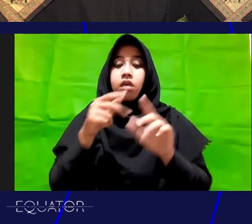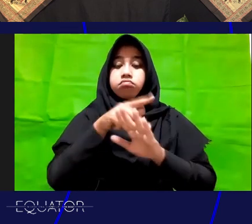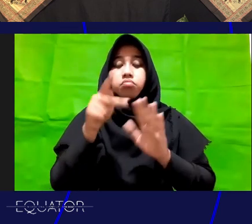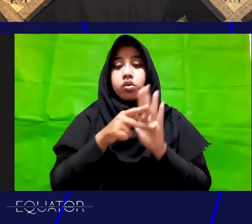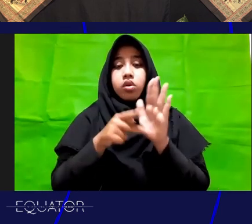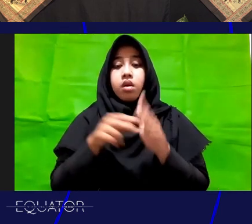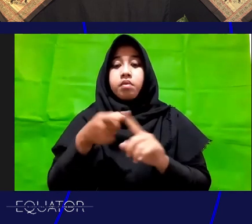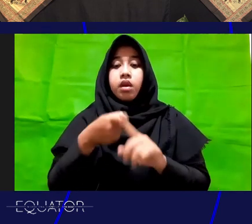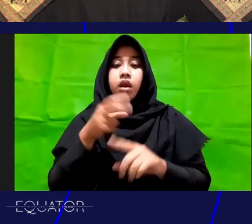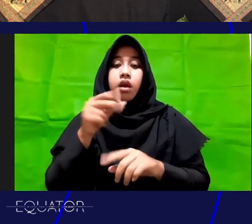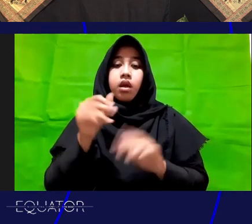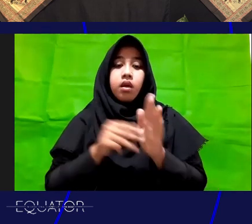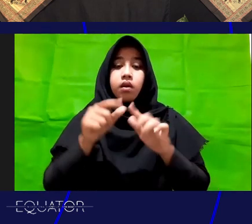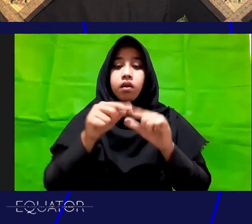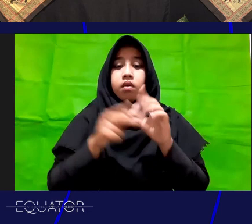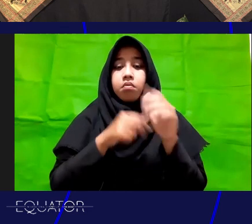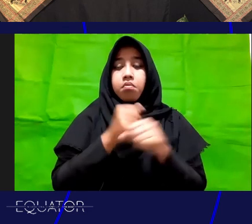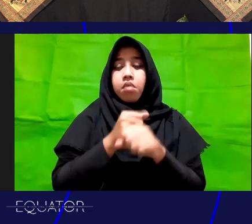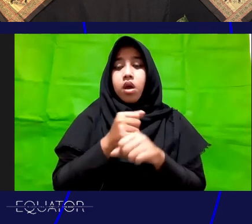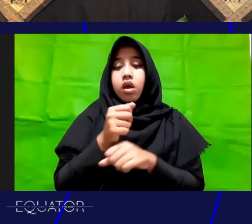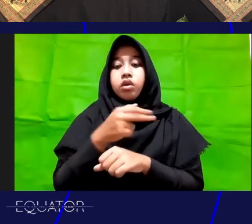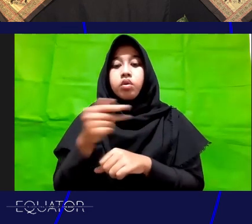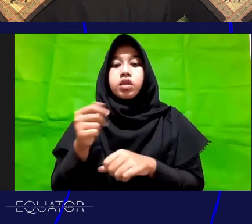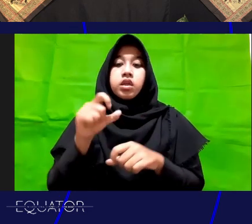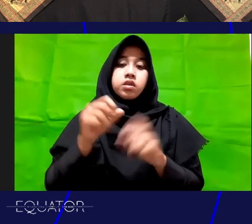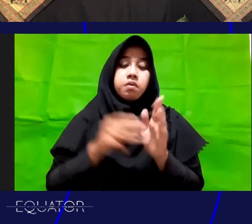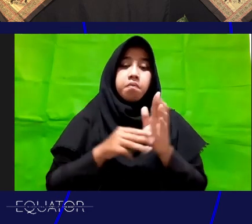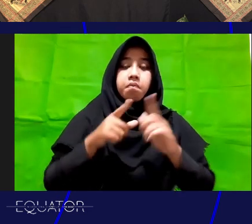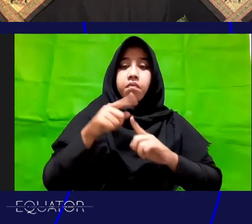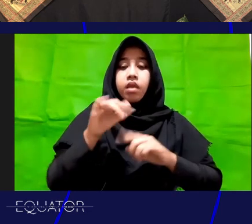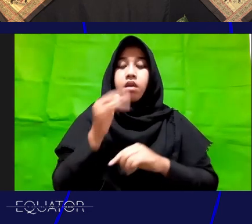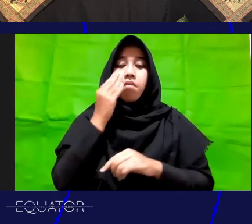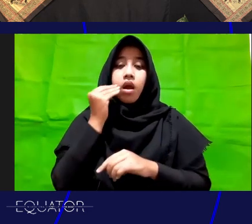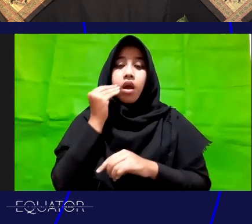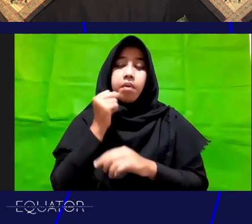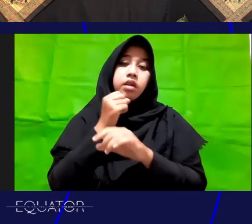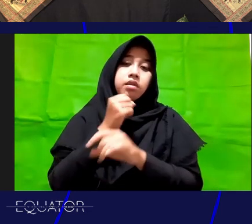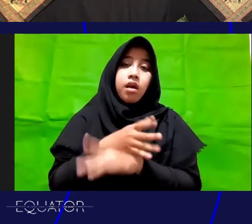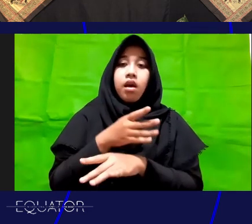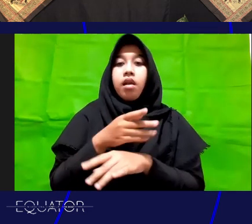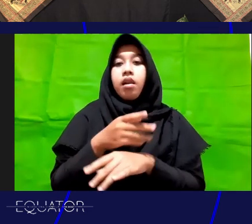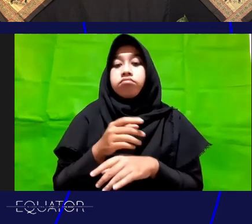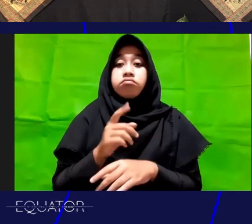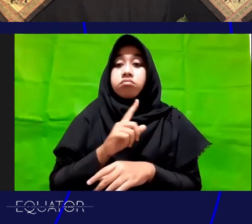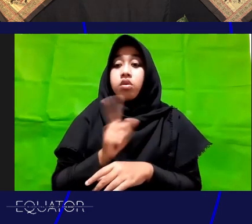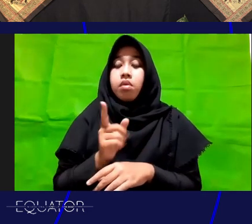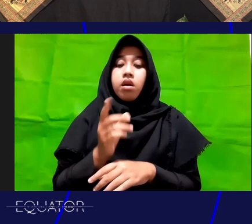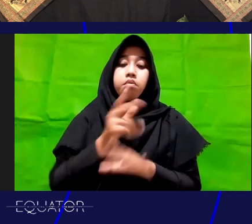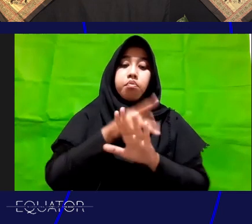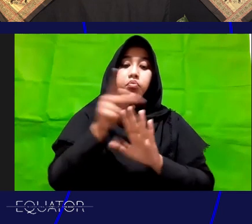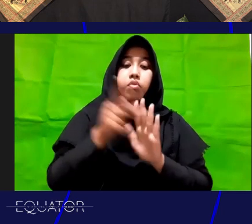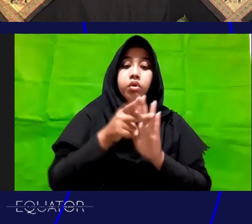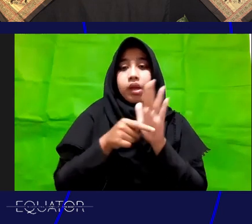ini, kira-kira dengan pengalaman kegagalan tersebut, kira-kira sejauh mana program ini